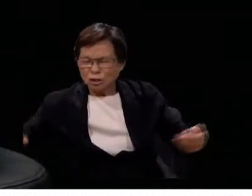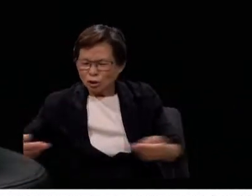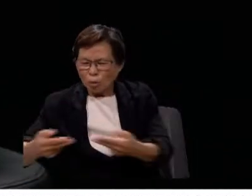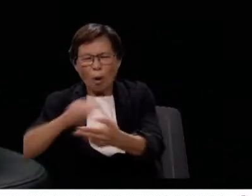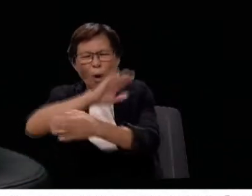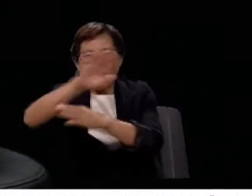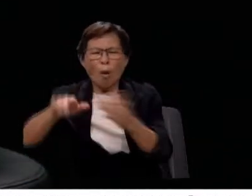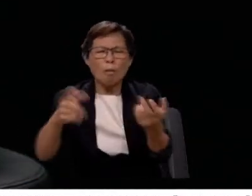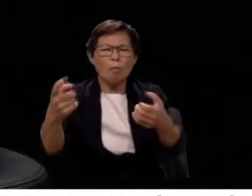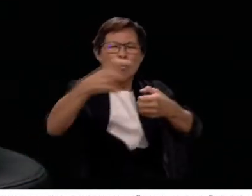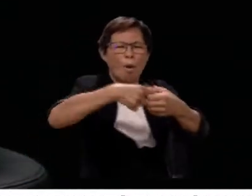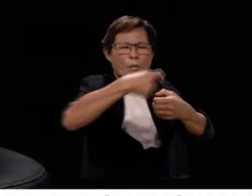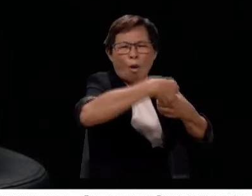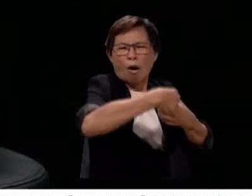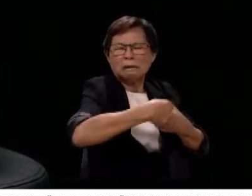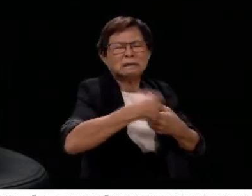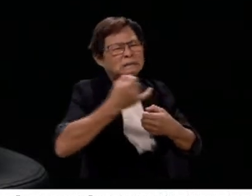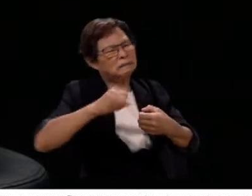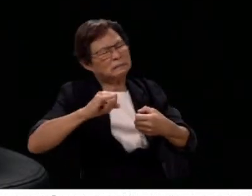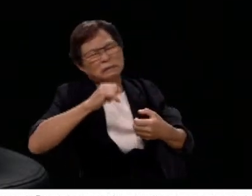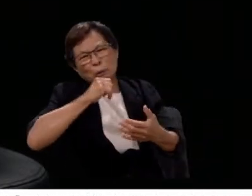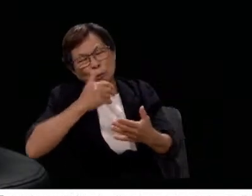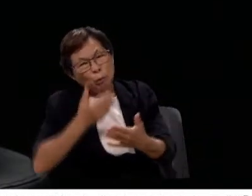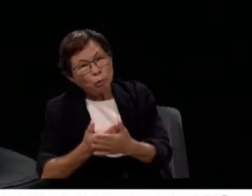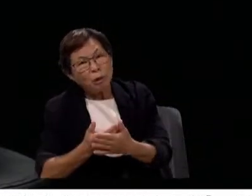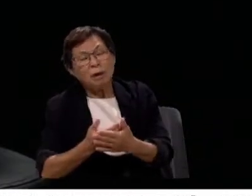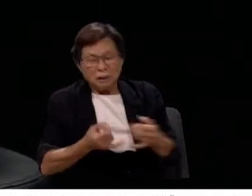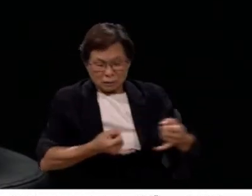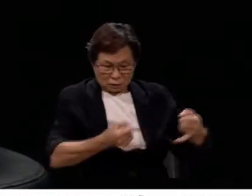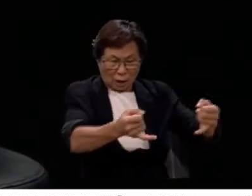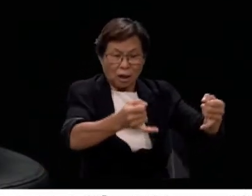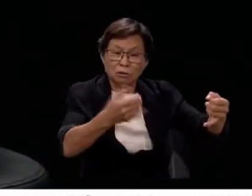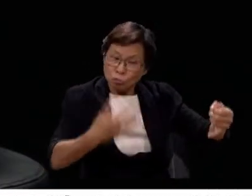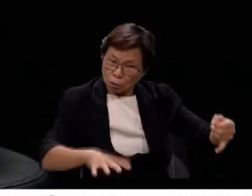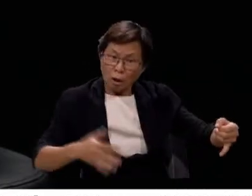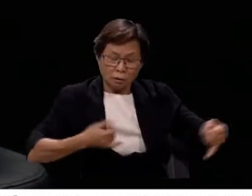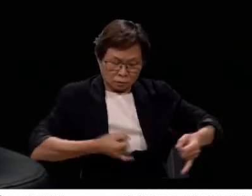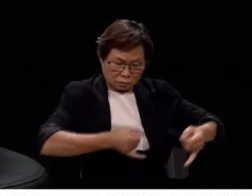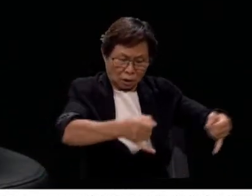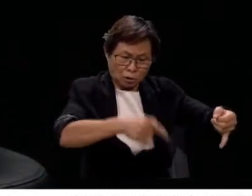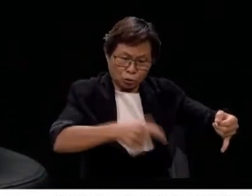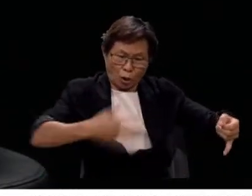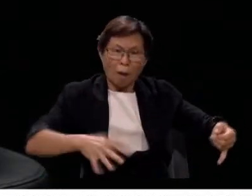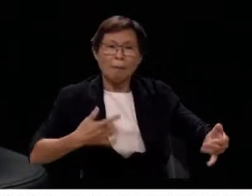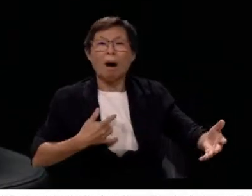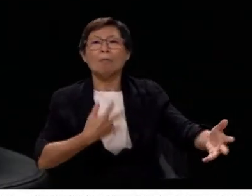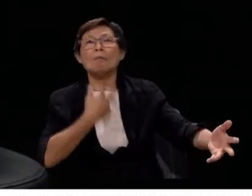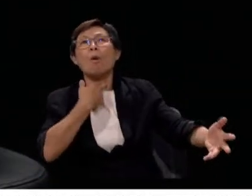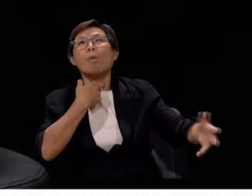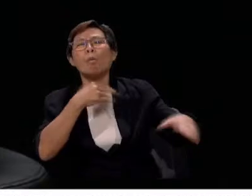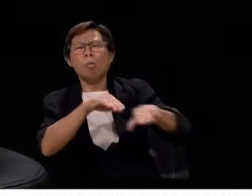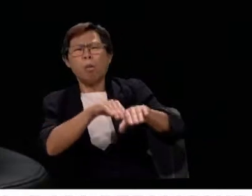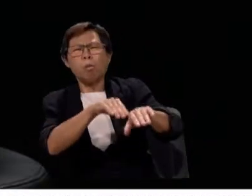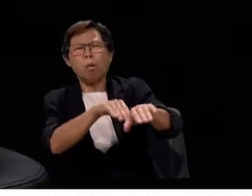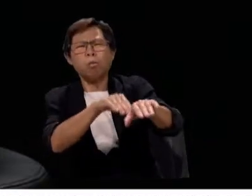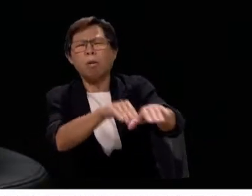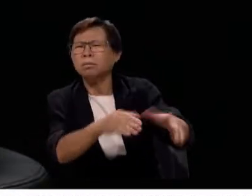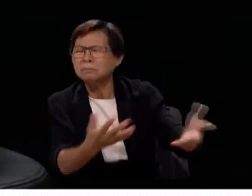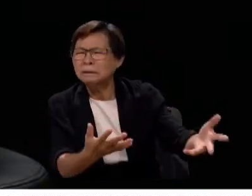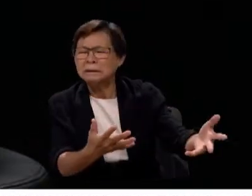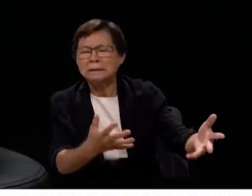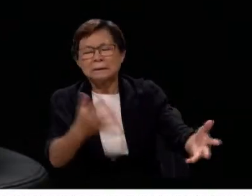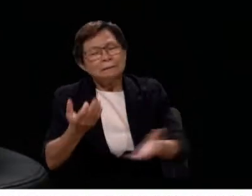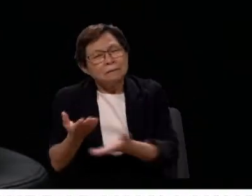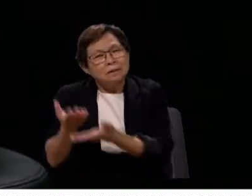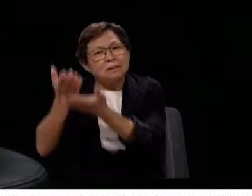keseluruhan hubungan yang lebih efektif dan efisien TV walaupun Jalan dah ada tapi mungkin tersangkut dan traffic gamenya sebagainya itu